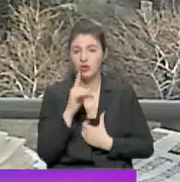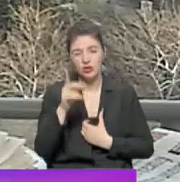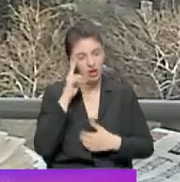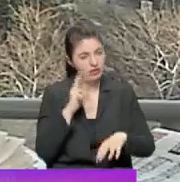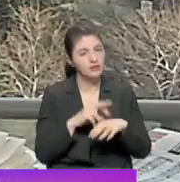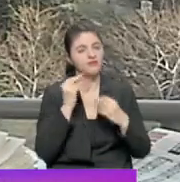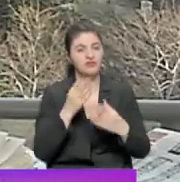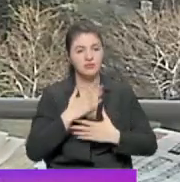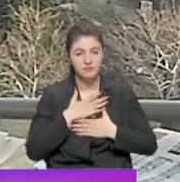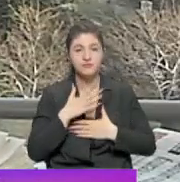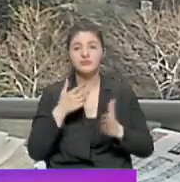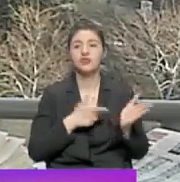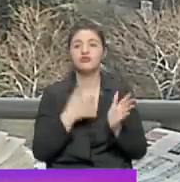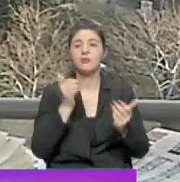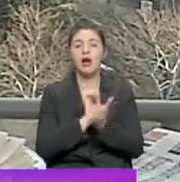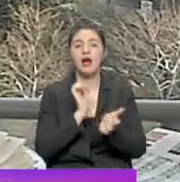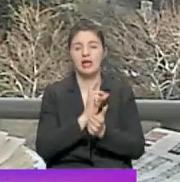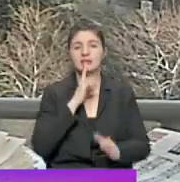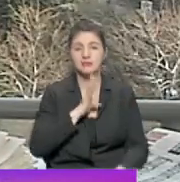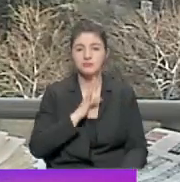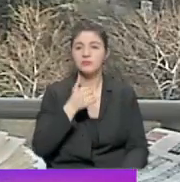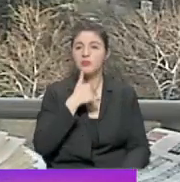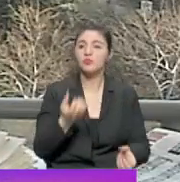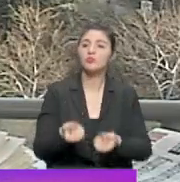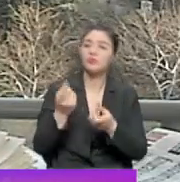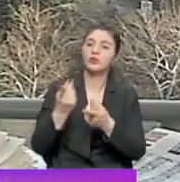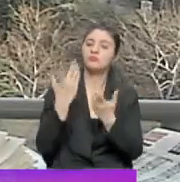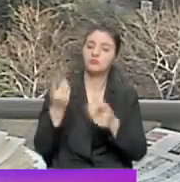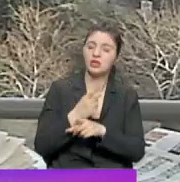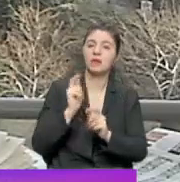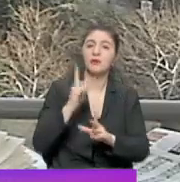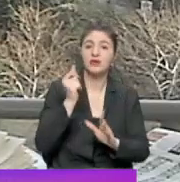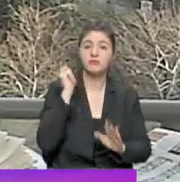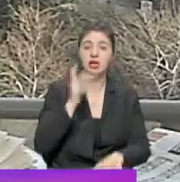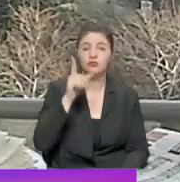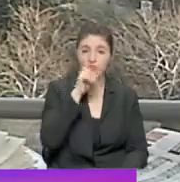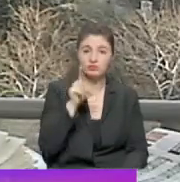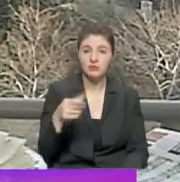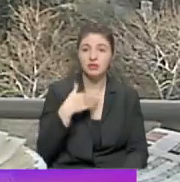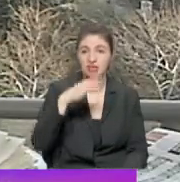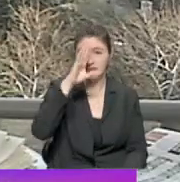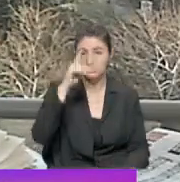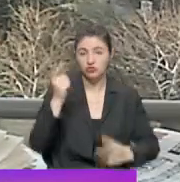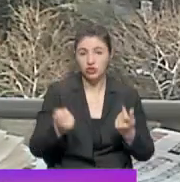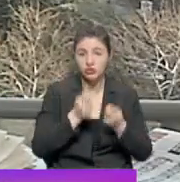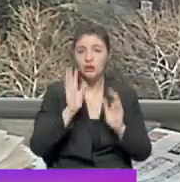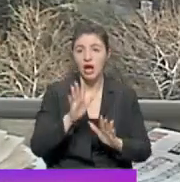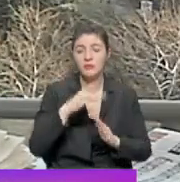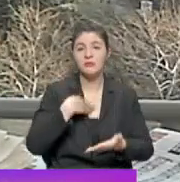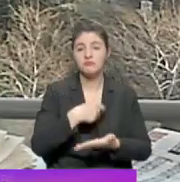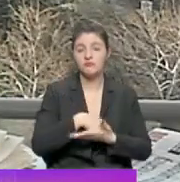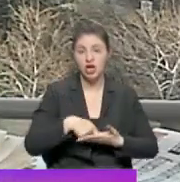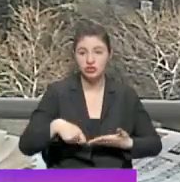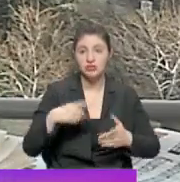Onun hatırlatmasını yapayım. Çiftçi bir ailenin kızıyım. Babam üretim yapamıyor. Fiyatların yüksekliğinden dolayı. Ben İstanbul'da çalışıyorum fakat